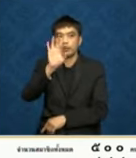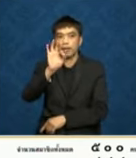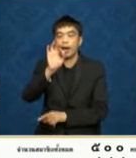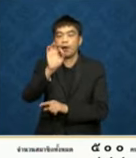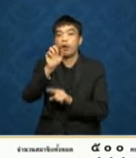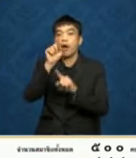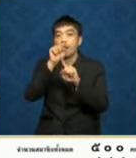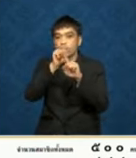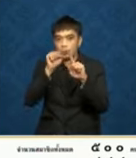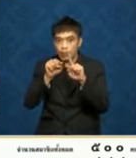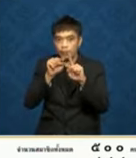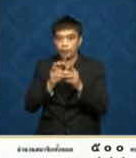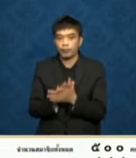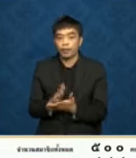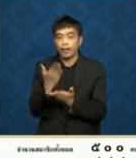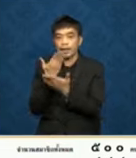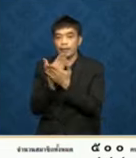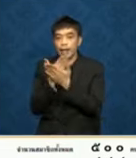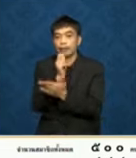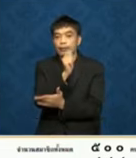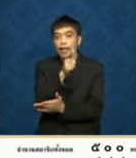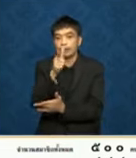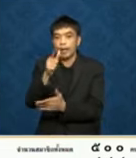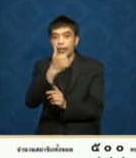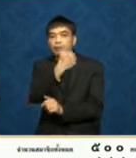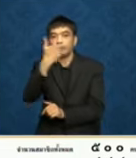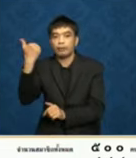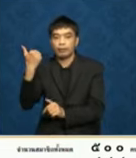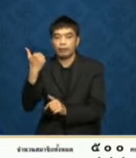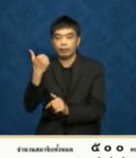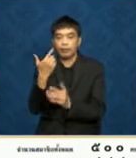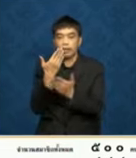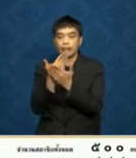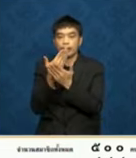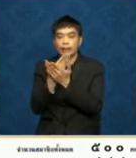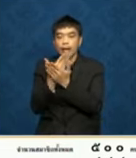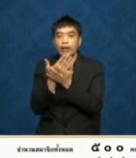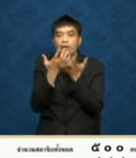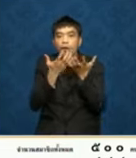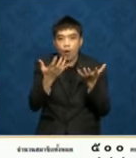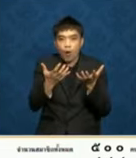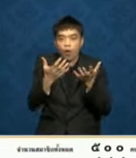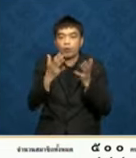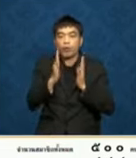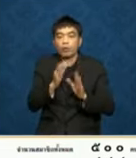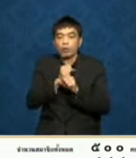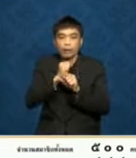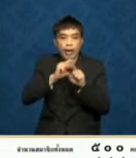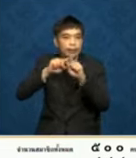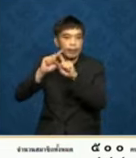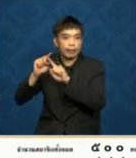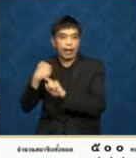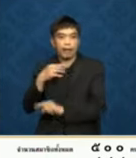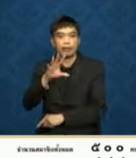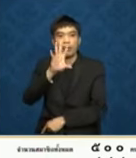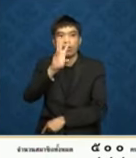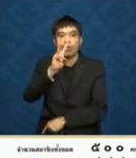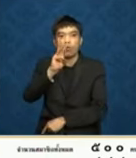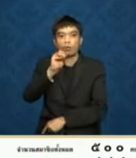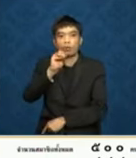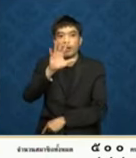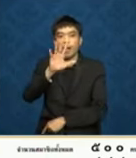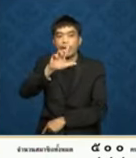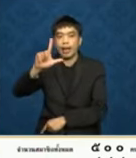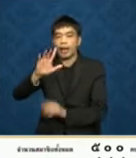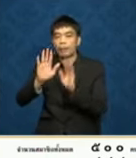วก็งบในสวดำเินงานและรใจอื่ๆหรอว่าเป็งบซอฟ์แร์นะอยู่ในวงเงิน 65 ล้านหรอคิปมาณ 50